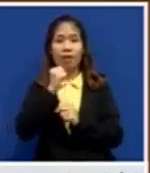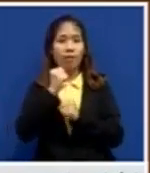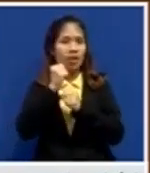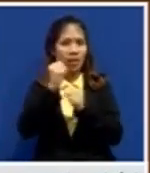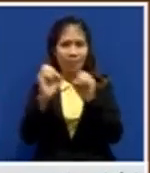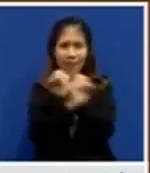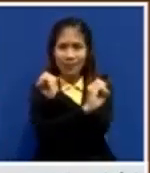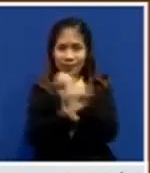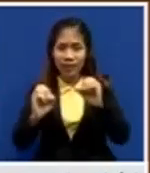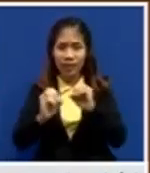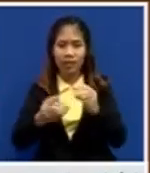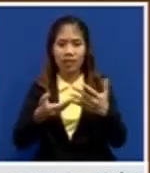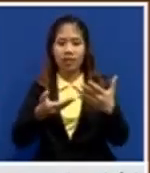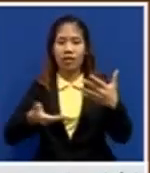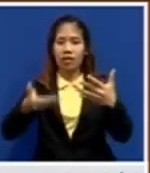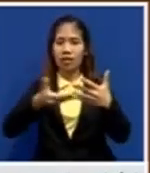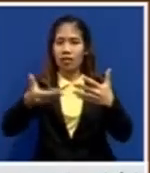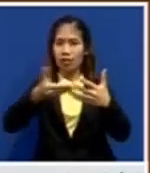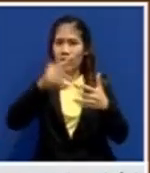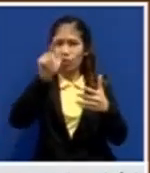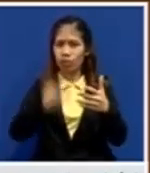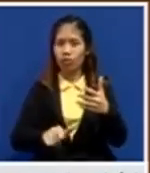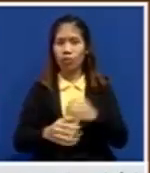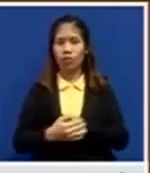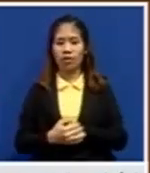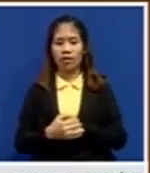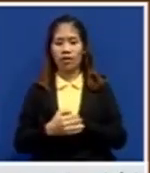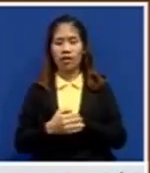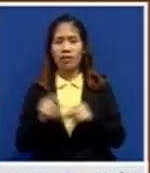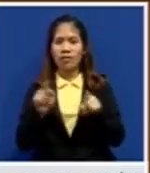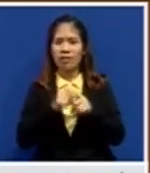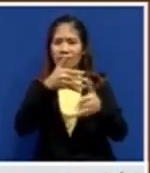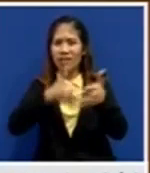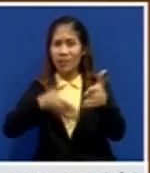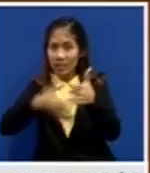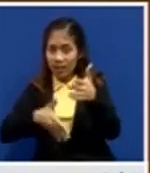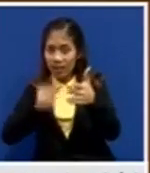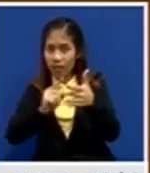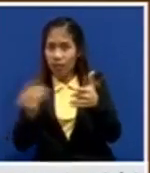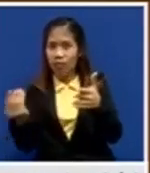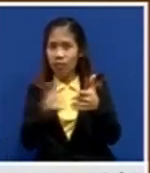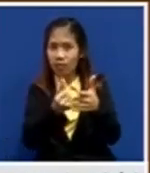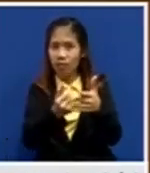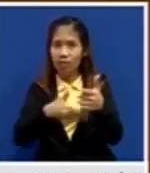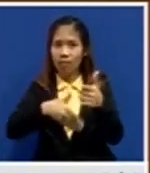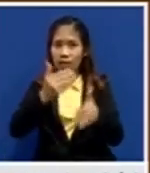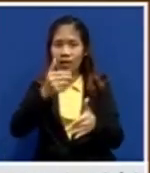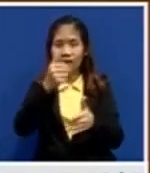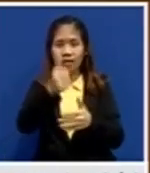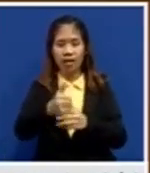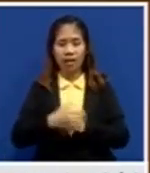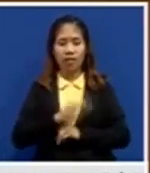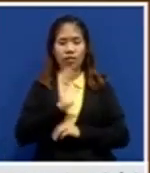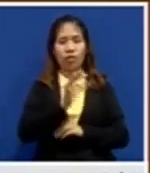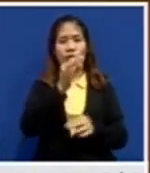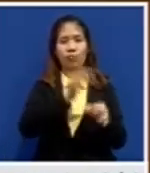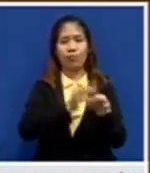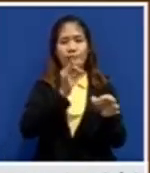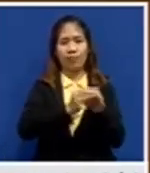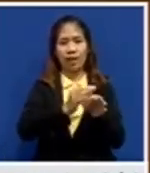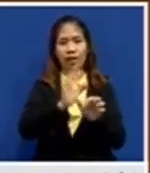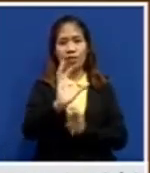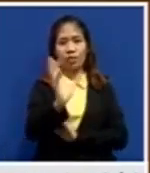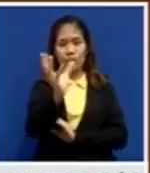ลดขั้นตอนในการดำเนินธุรกิจที่มันเป็นขวากหนาม Ease of Doing Business Index ของ World Bank ทำไม